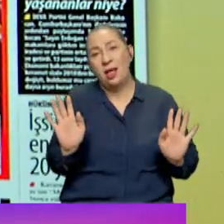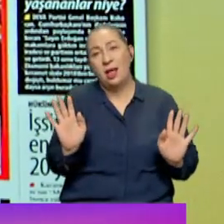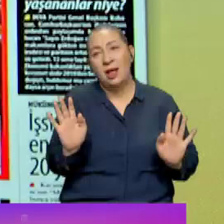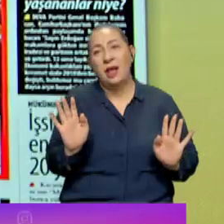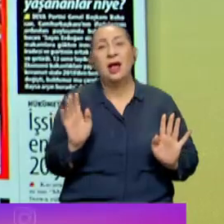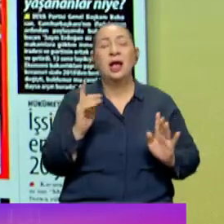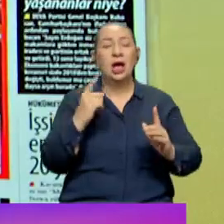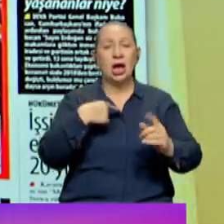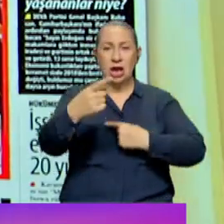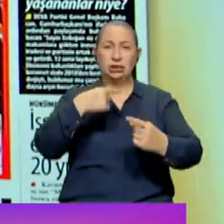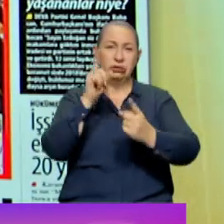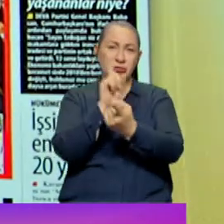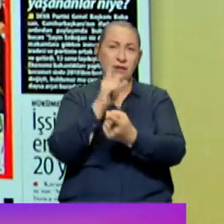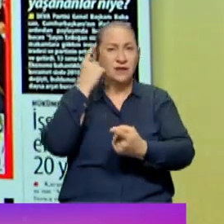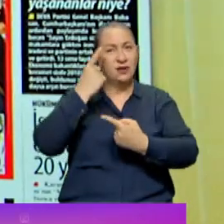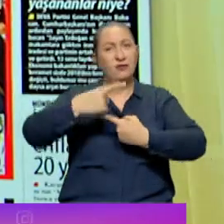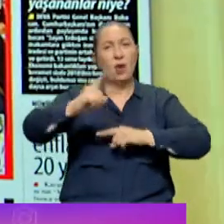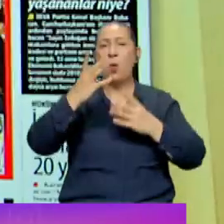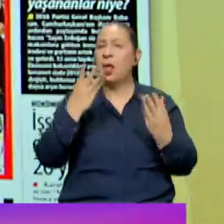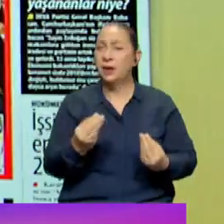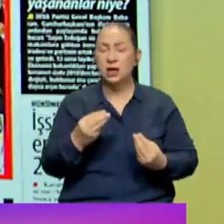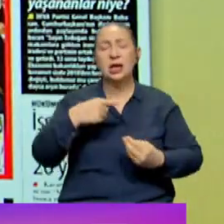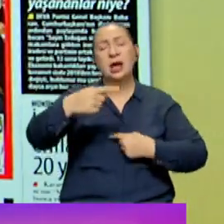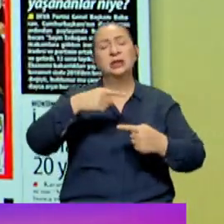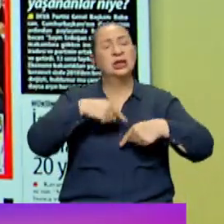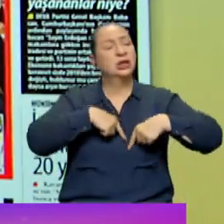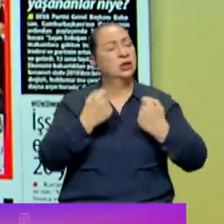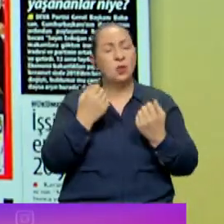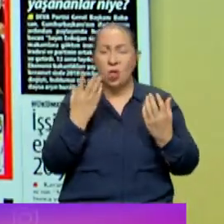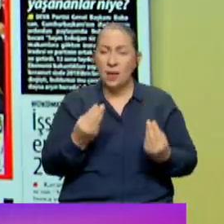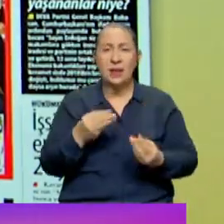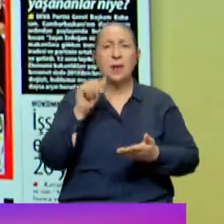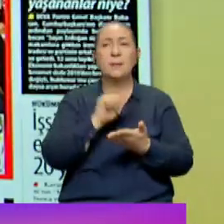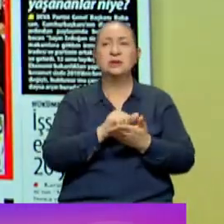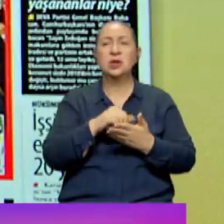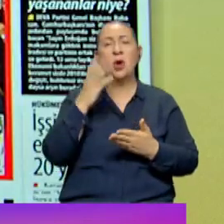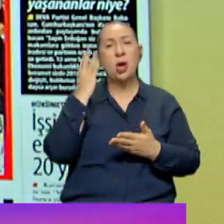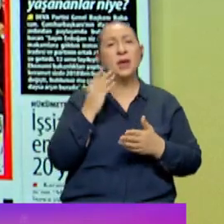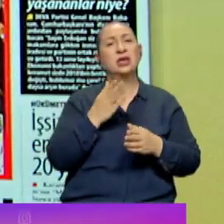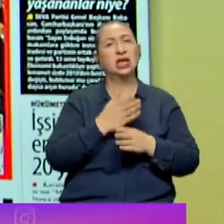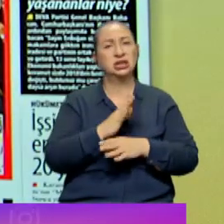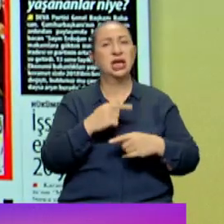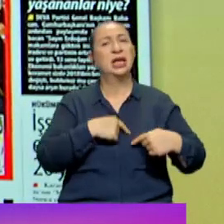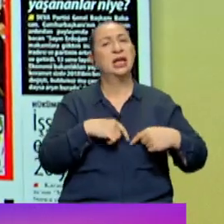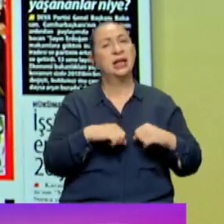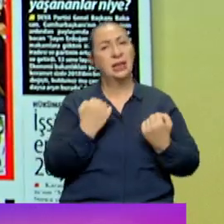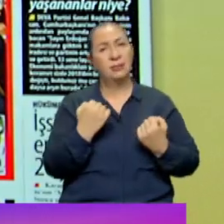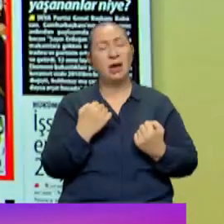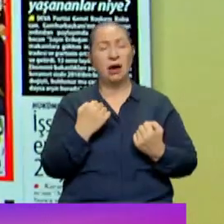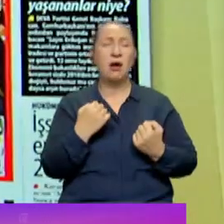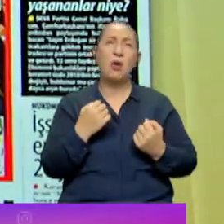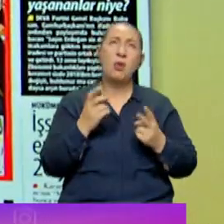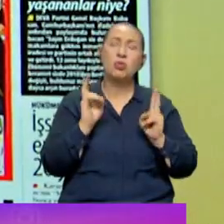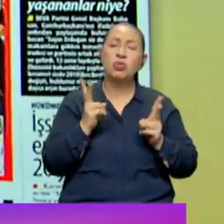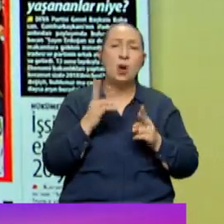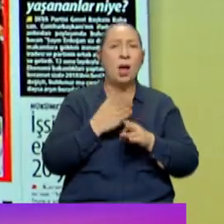tanesi karşılıklı fikir ayrılıklarının olması. Karşılıklı kırgınlıklar olabilir. Basından öğrenmek belki gerçekten kırılma gerekçesi